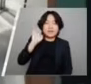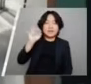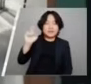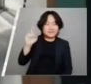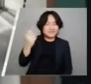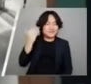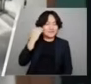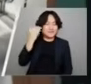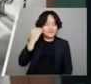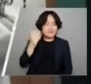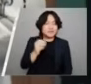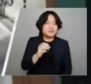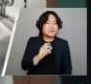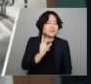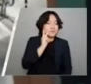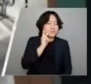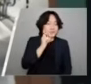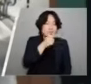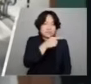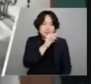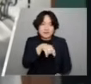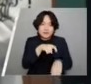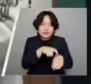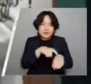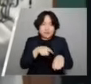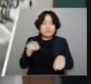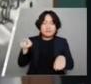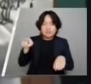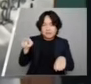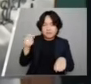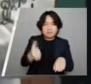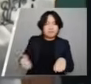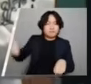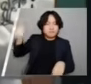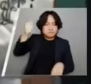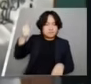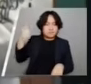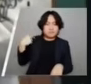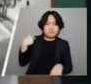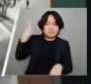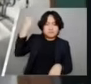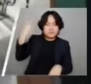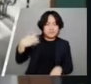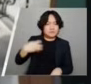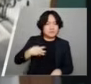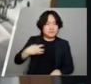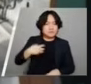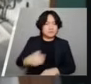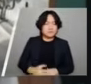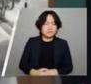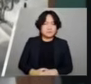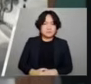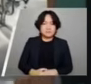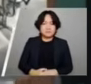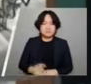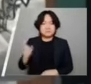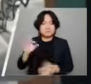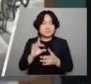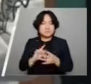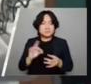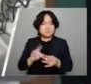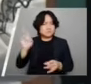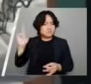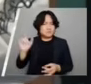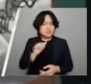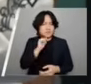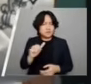Sabi ni de la Rosa, wala siyang ideya tungkol sa reward system. Noong panahon daw niya bilang chief PNP, hindi raw siya nagpatupad ng reward system